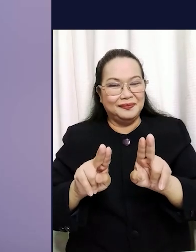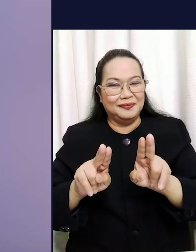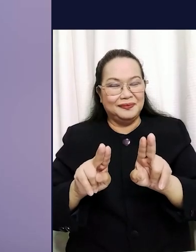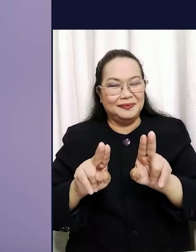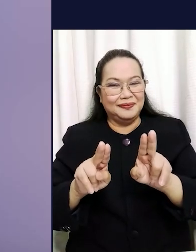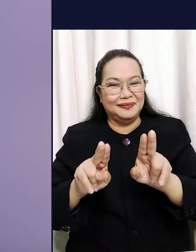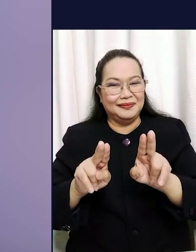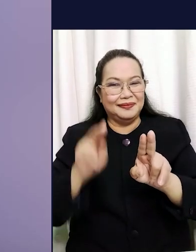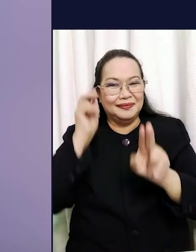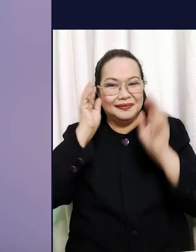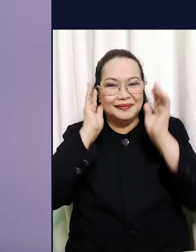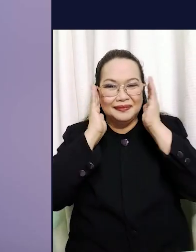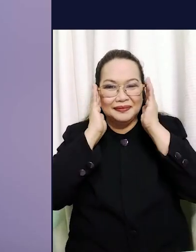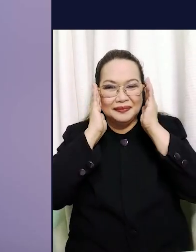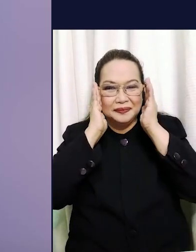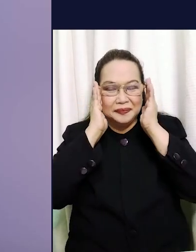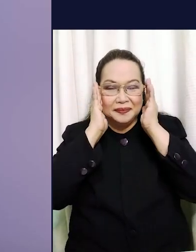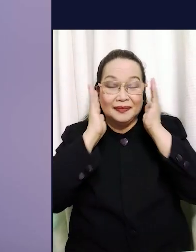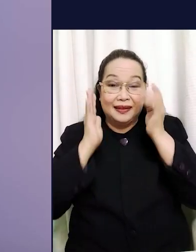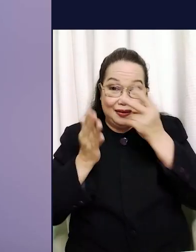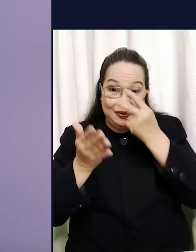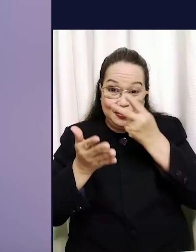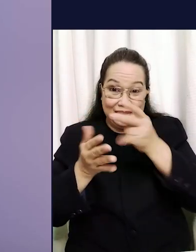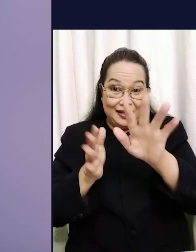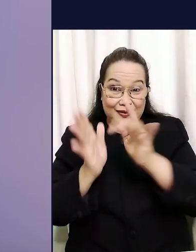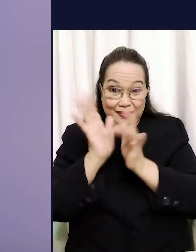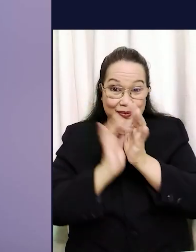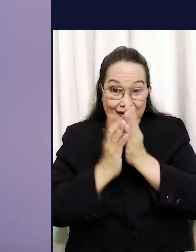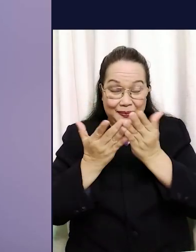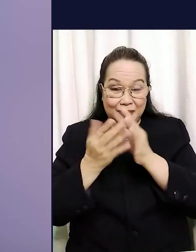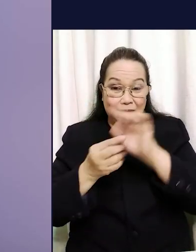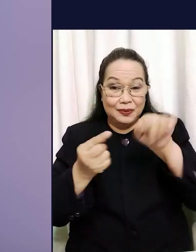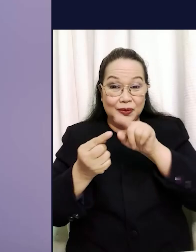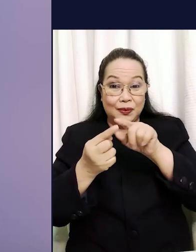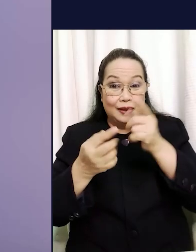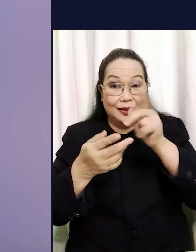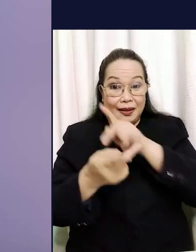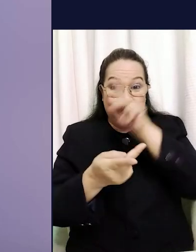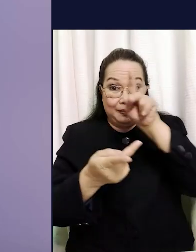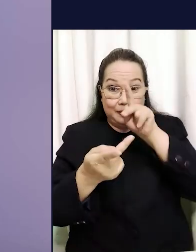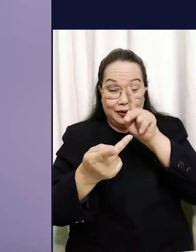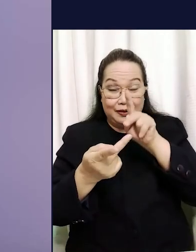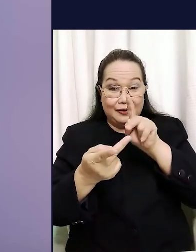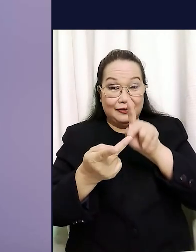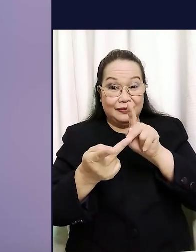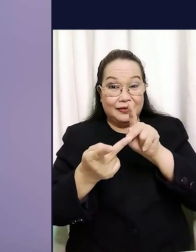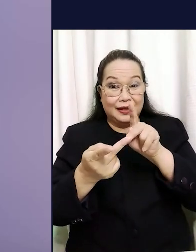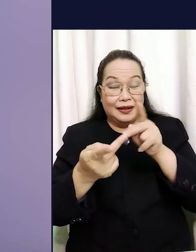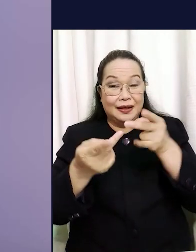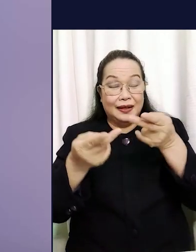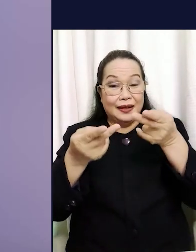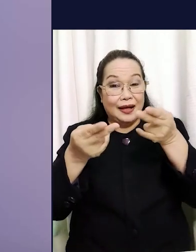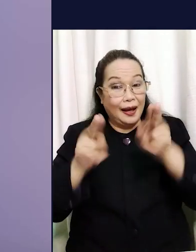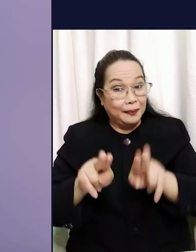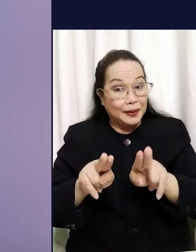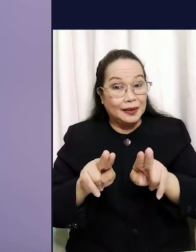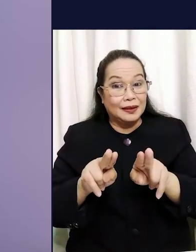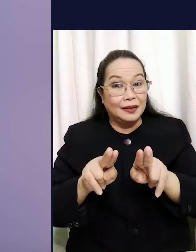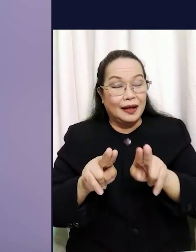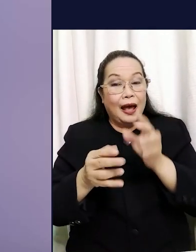po sa Bible nyo. Tignan nyo mga kapatid. O nandiyan yan. Mababasa natin, di ba? When the perfect comes,